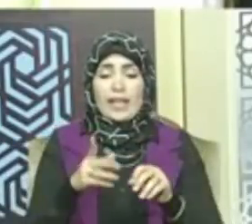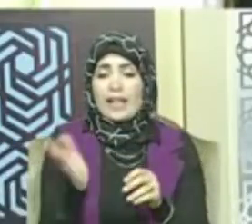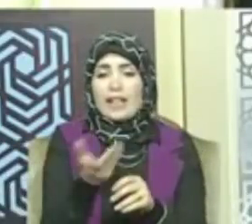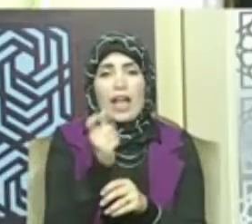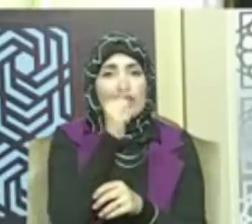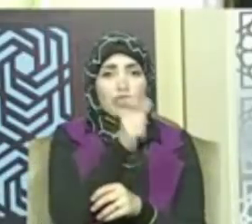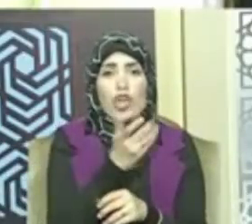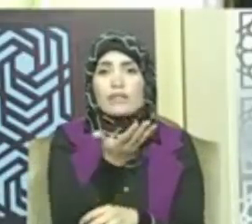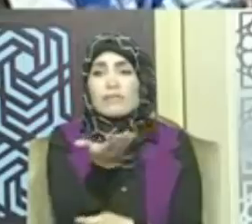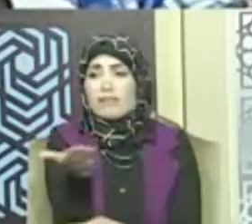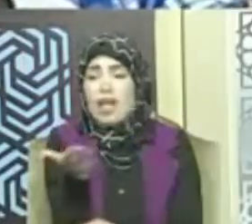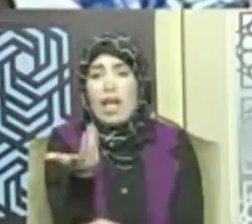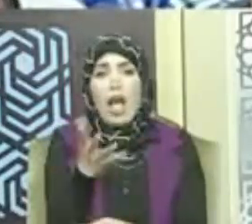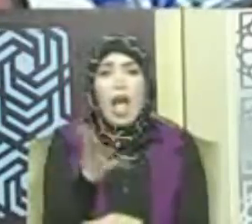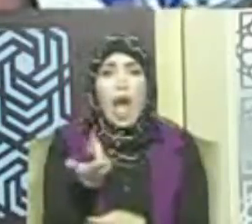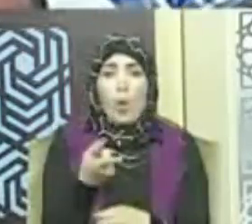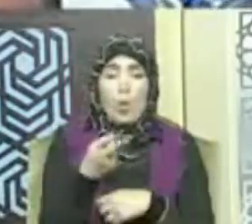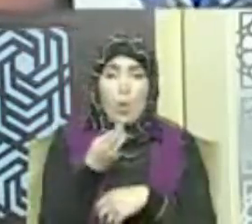للسائل والمحروم،